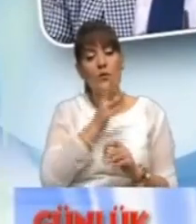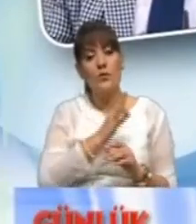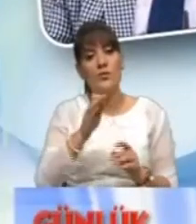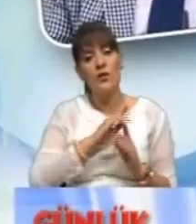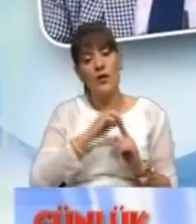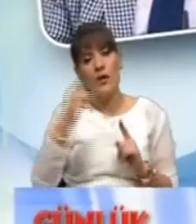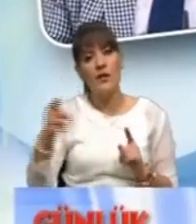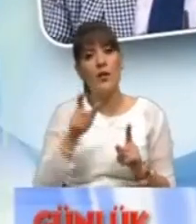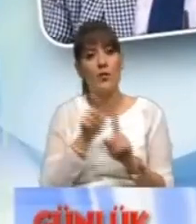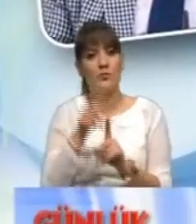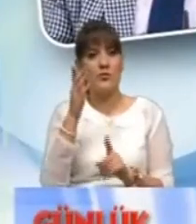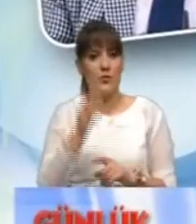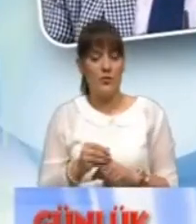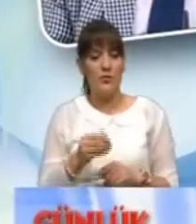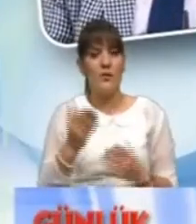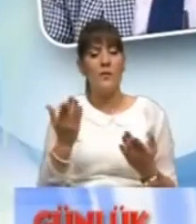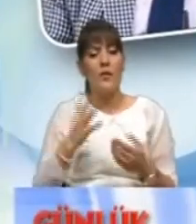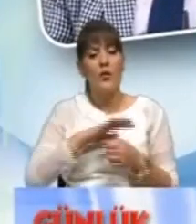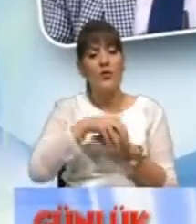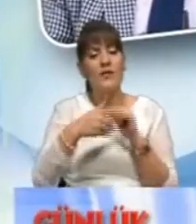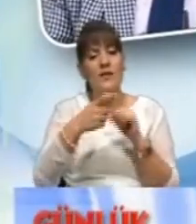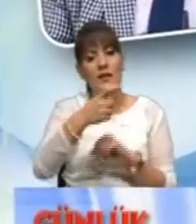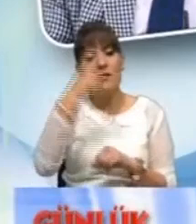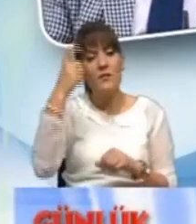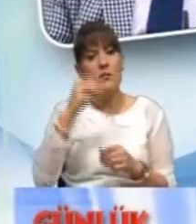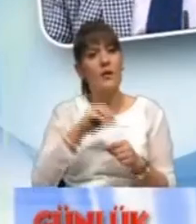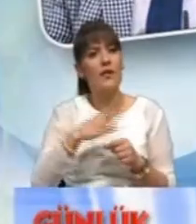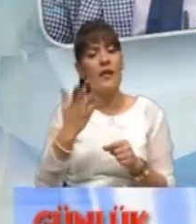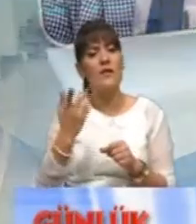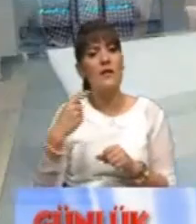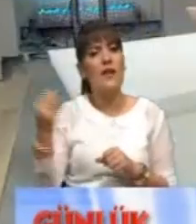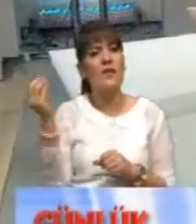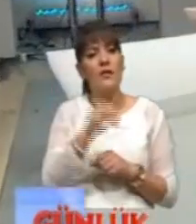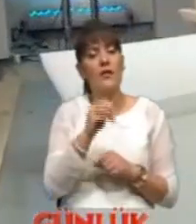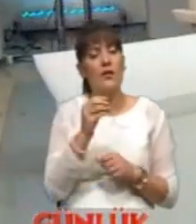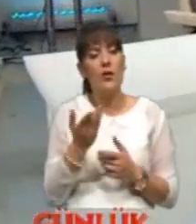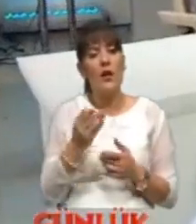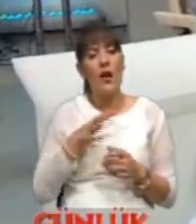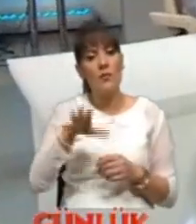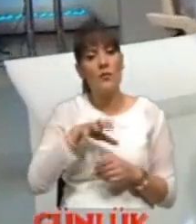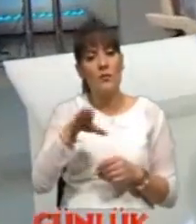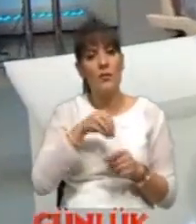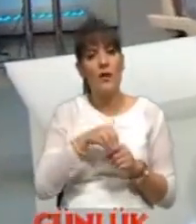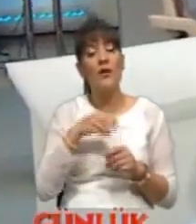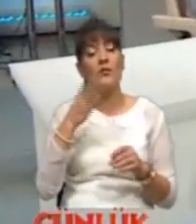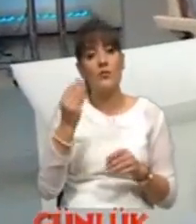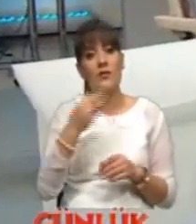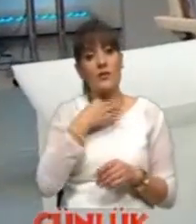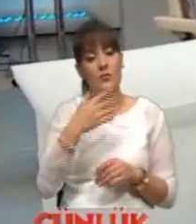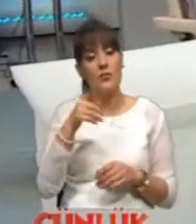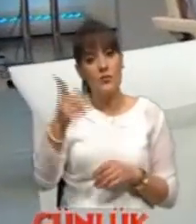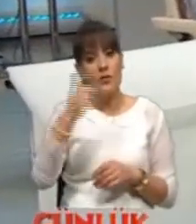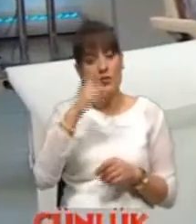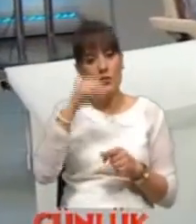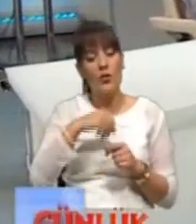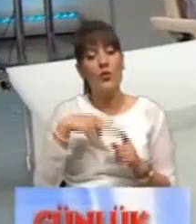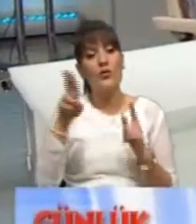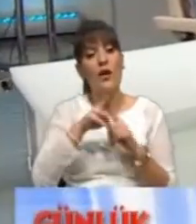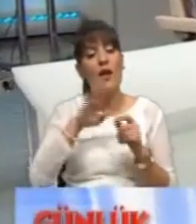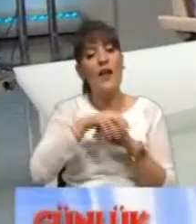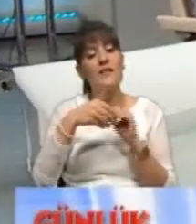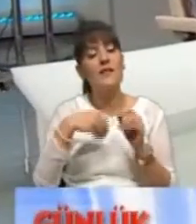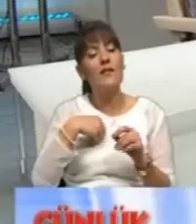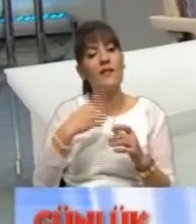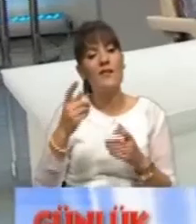kadar oluyor, korunmuş olur. Kesinlikle. Peki küresel ısınma nasıl etkiliyor? Evet, çok teşekkür ederim bu soru için. Küresel ısınma